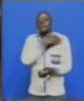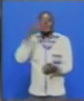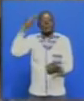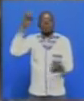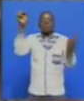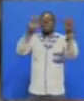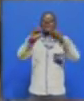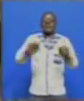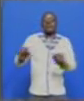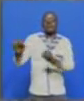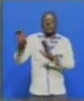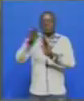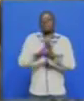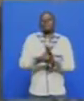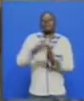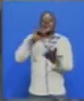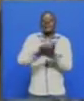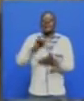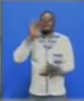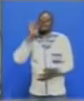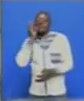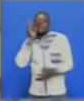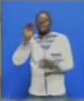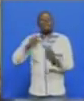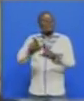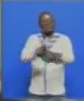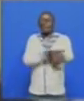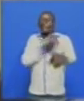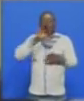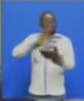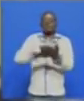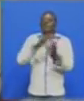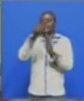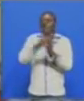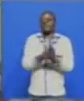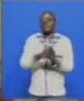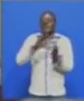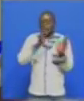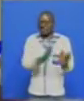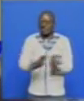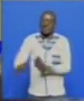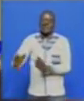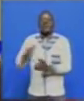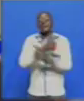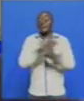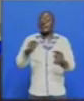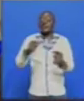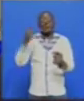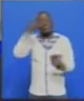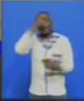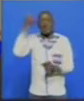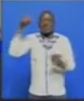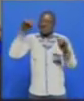cette équipe, c'est le fruit d'une longue préparation. Les préparatifs ont été vraiment très astucieux parce que nous sommes restés